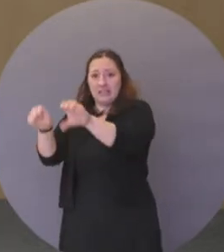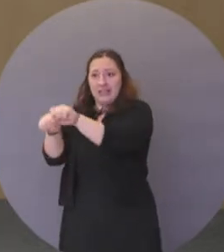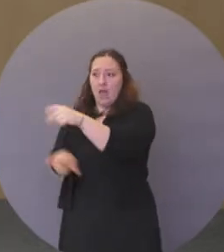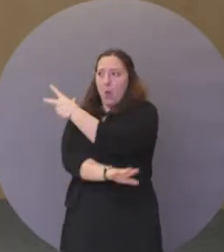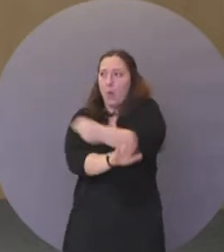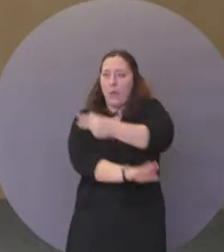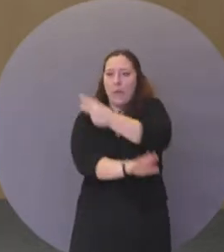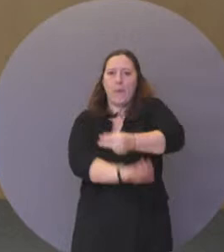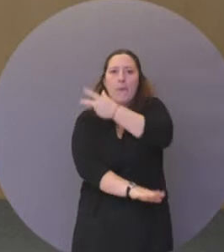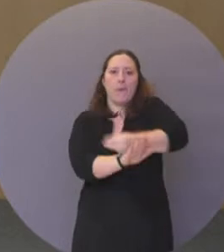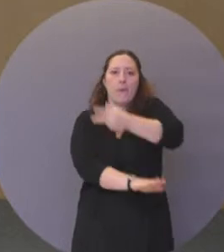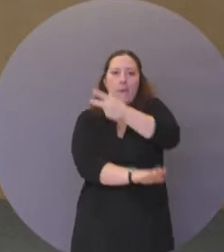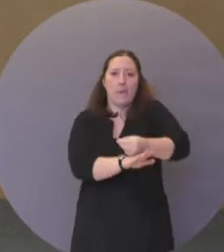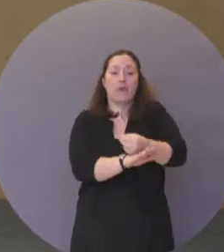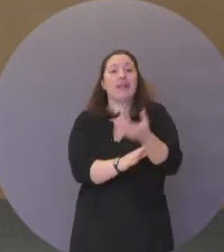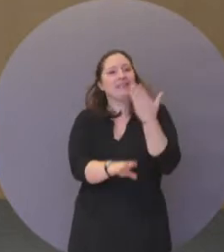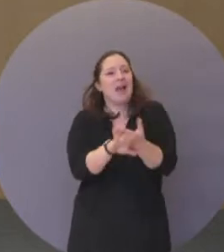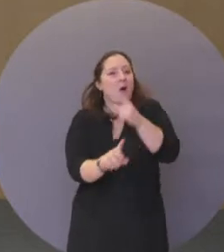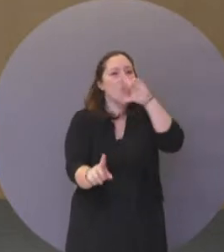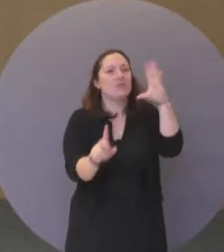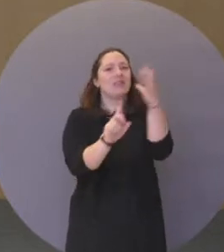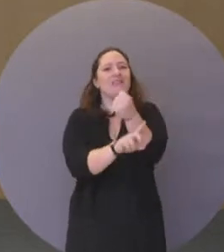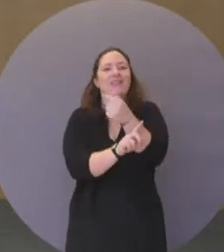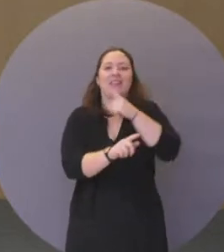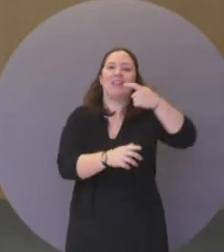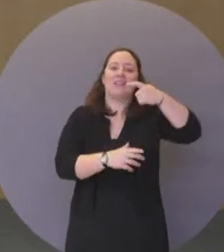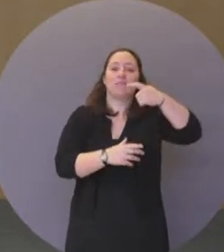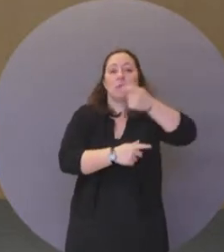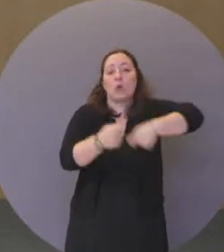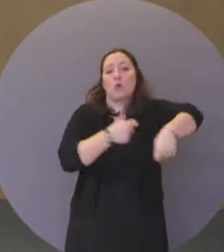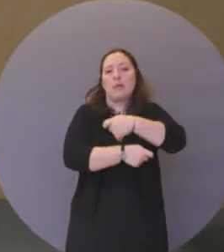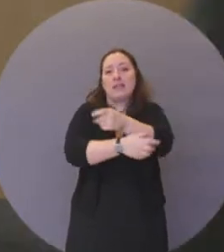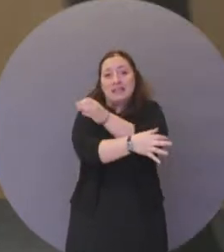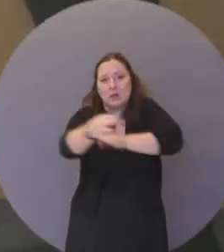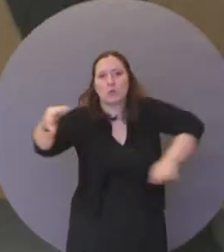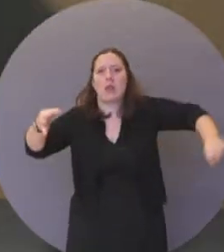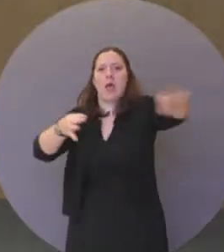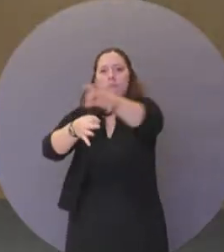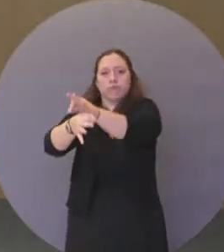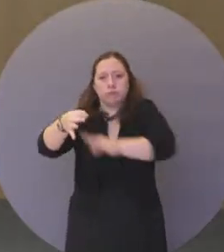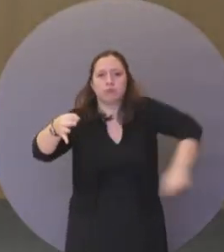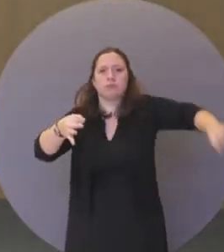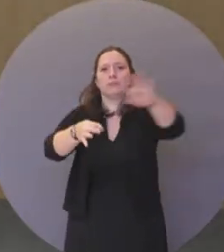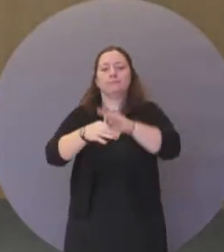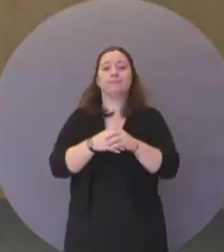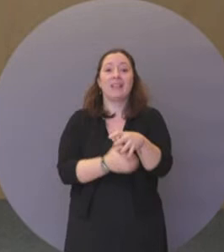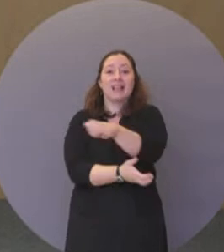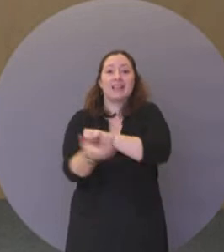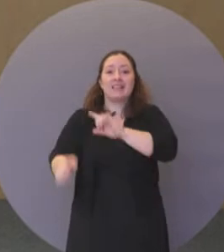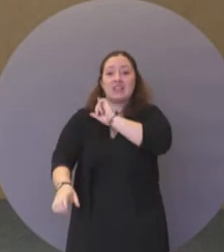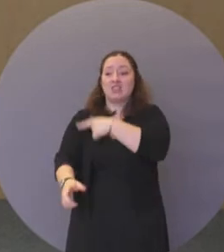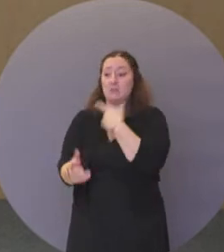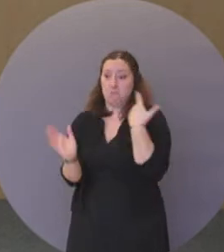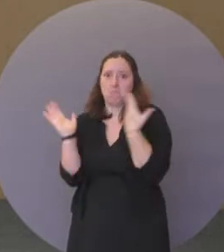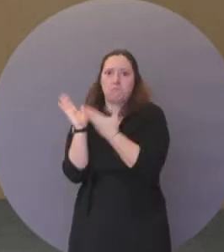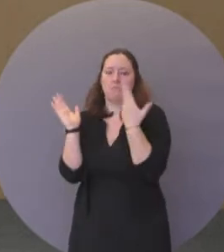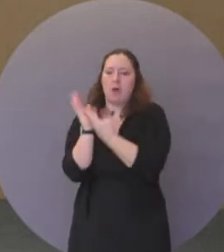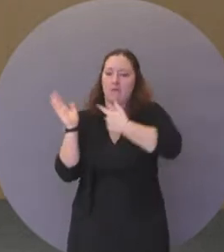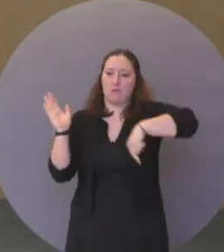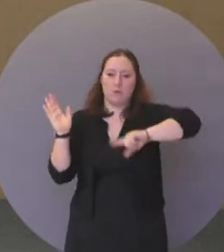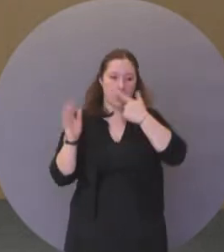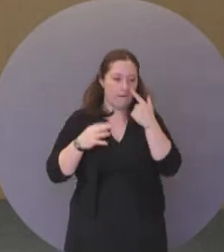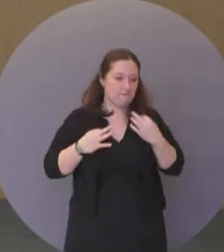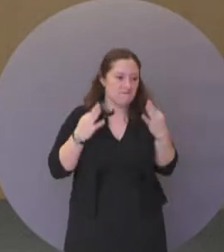portuaire dans le cas de l'économie circulaire la crise énergétique révèle notre fragilité face à la dépense énergétique